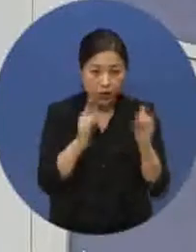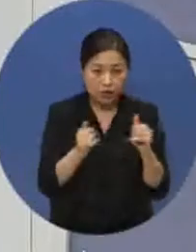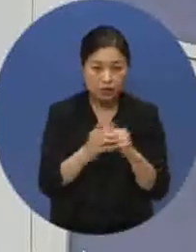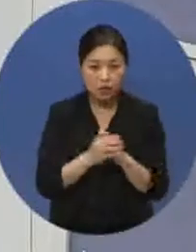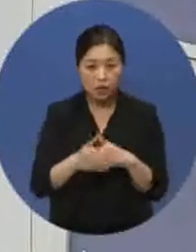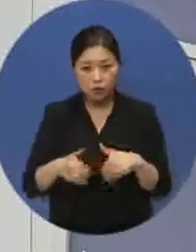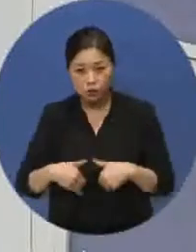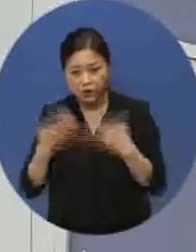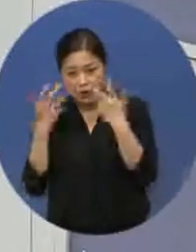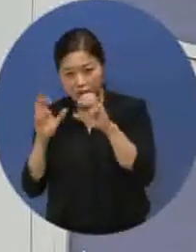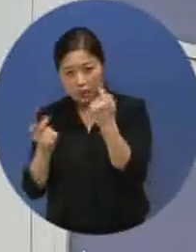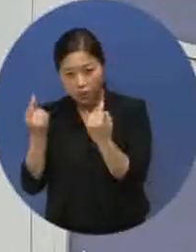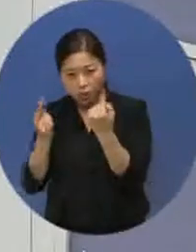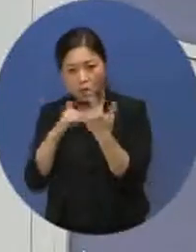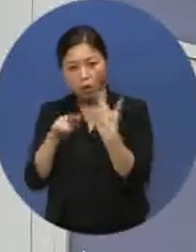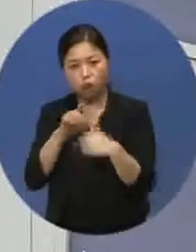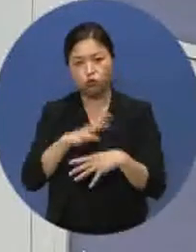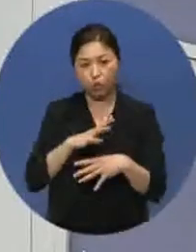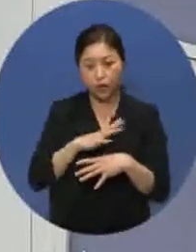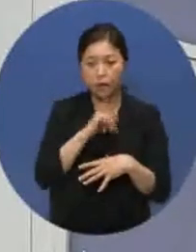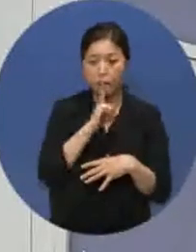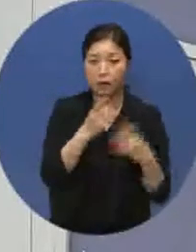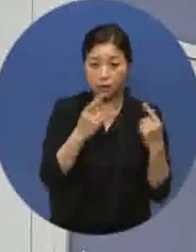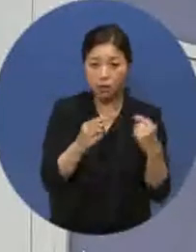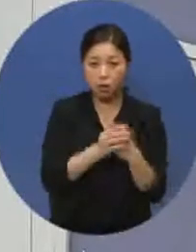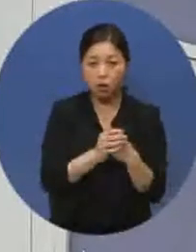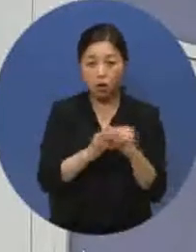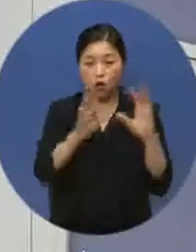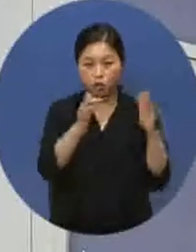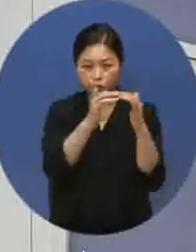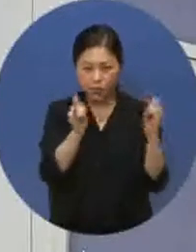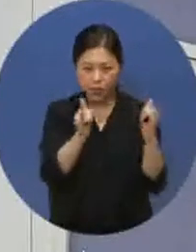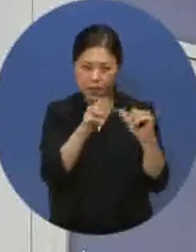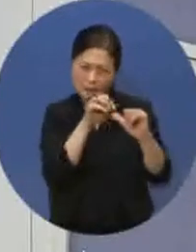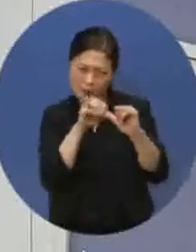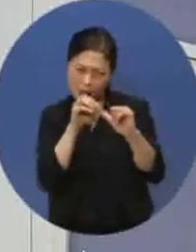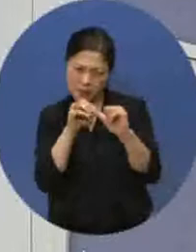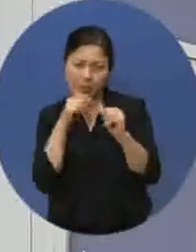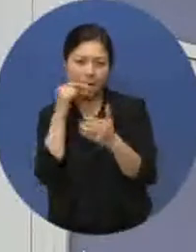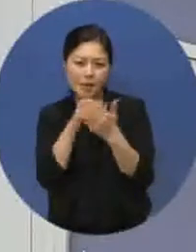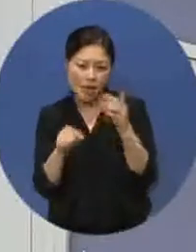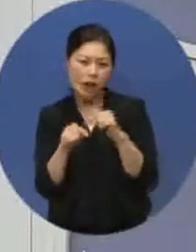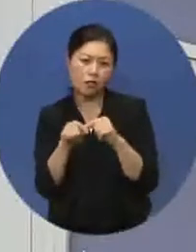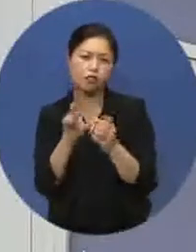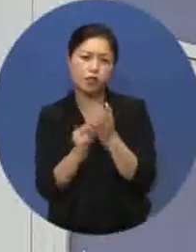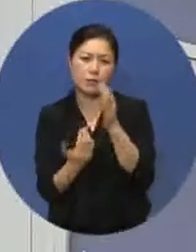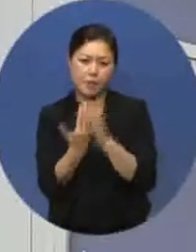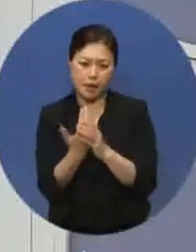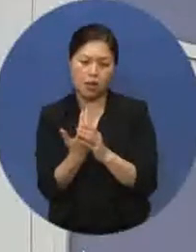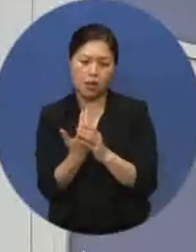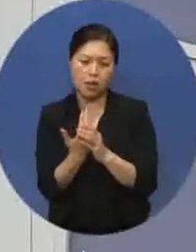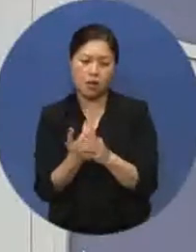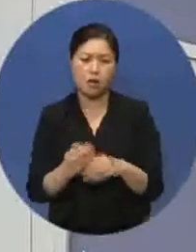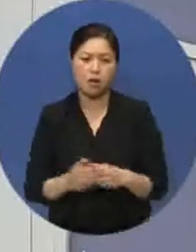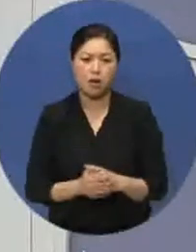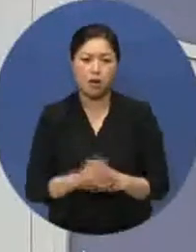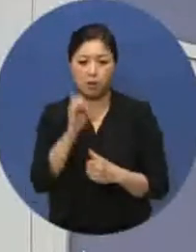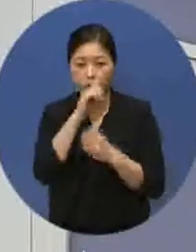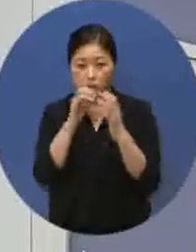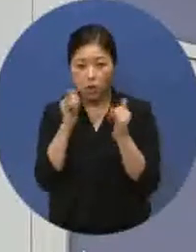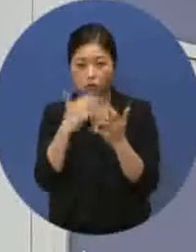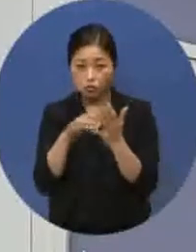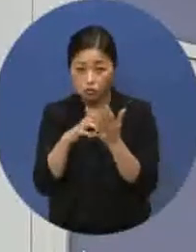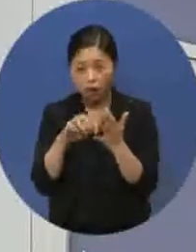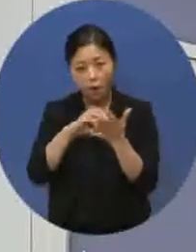사자보다 무섭다라는 말처럼 국민들을 오히려 피해를 주게 되는 그런 문제가 됩니다. 그래서 변호사 숫자가